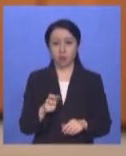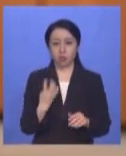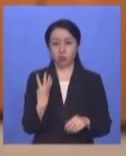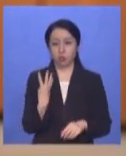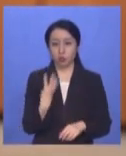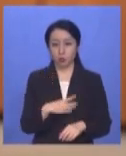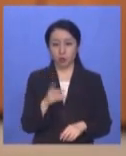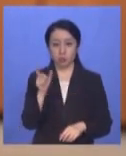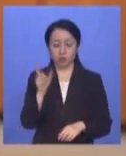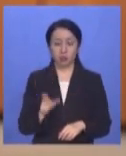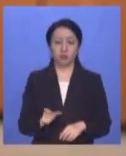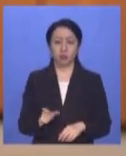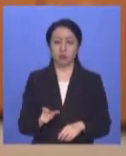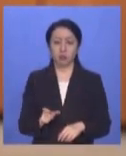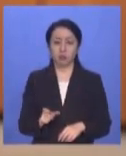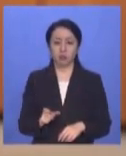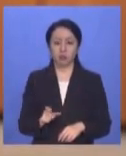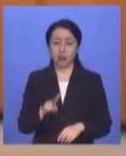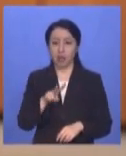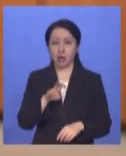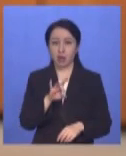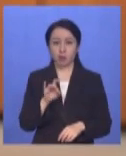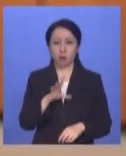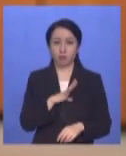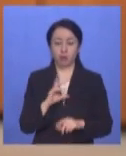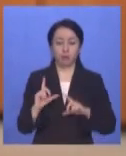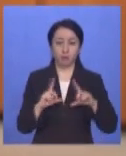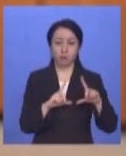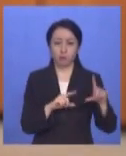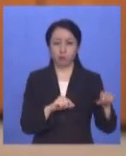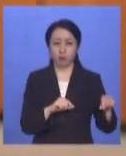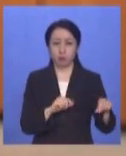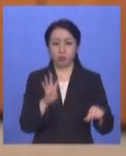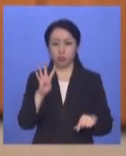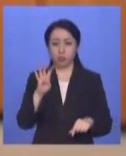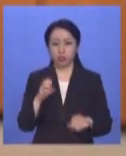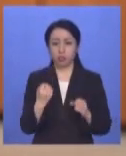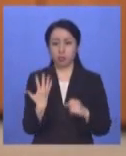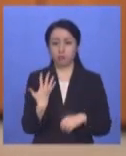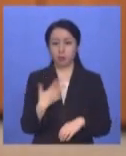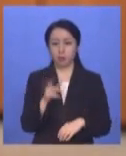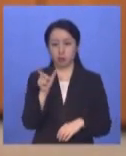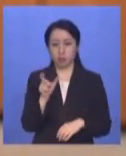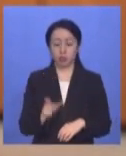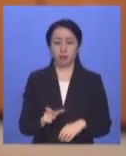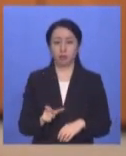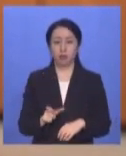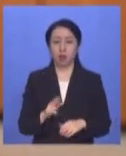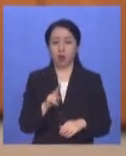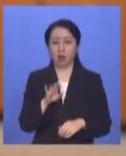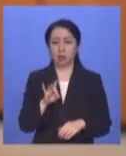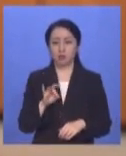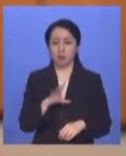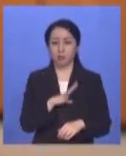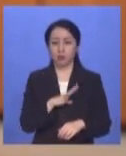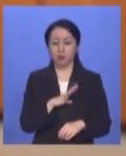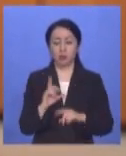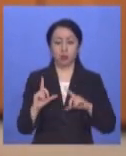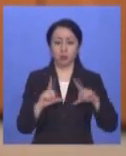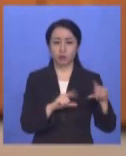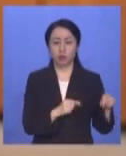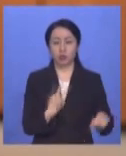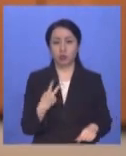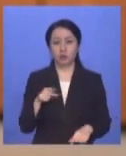1340 человек. В Лесхозе было эвакуировано 450 человек, и в Кожевенном у нас было